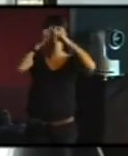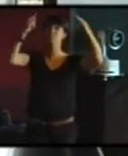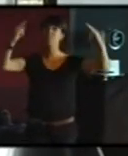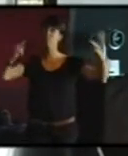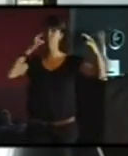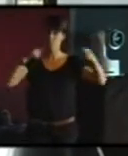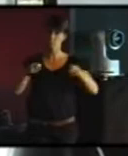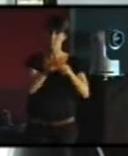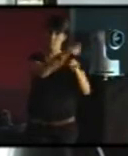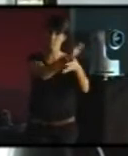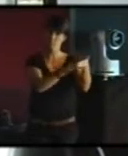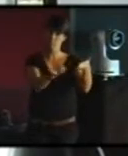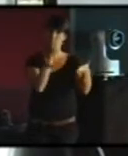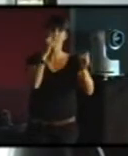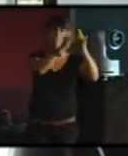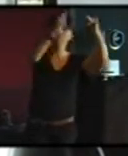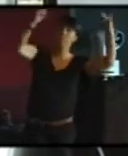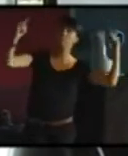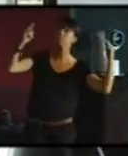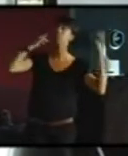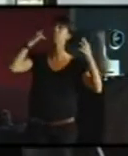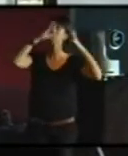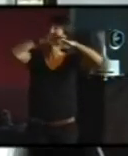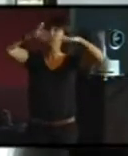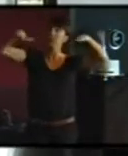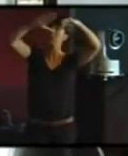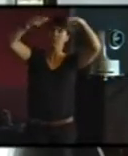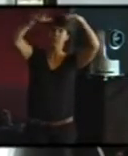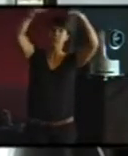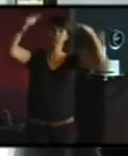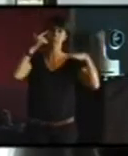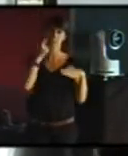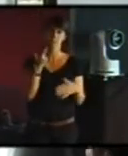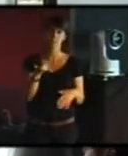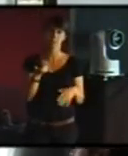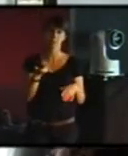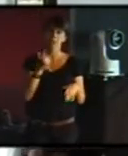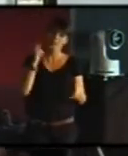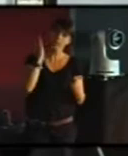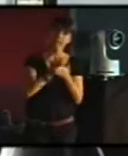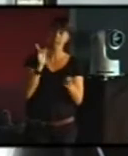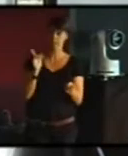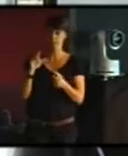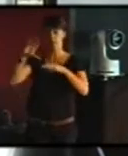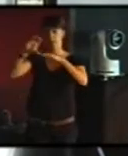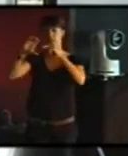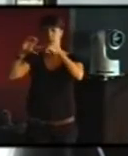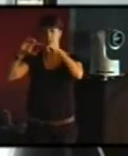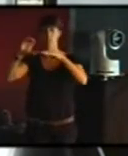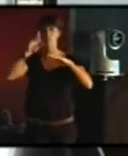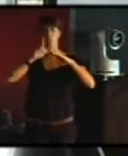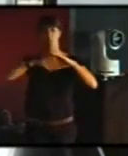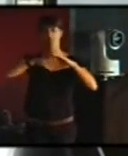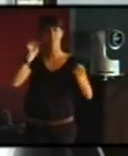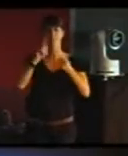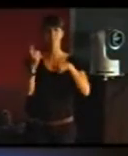ça, on le raconte là de cette façon, parce qu'on pense que l'aspect négoce, en effet, est déjà raconté par la ville